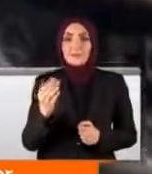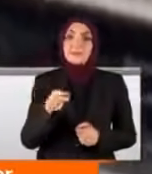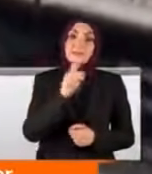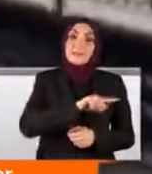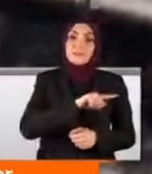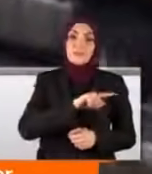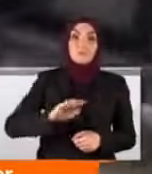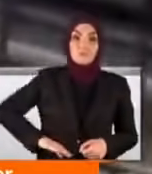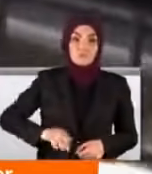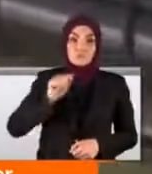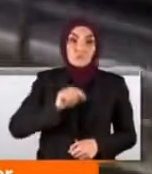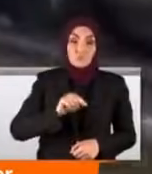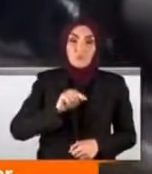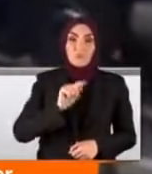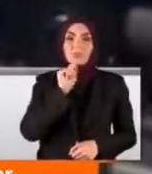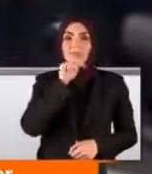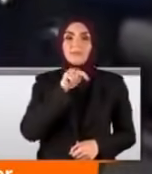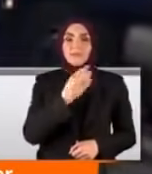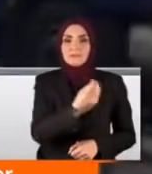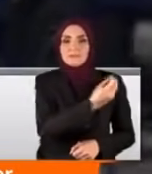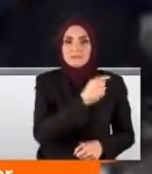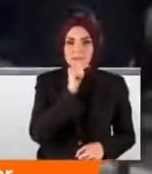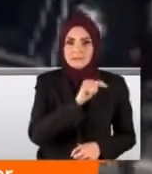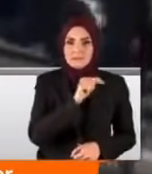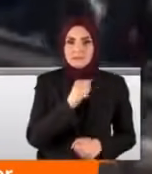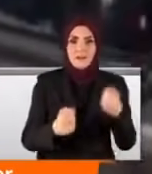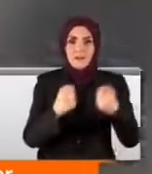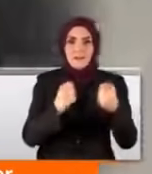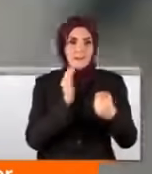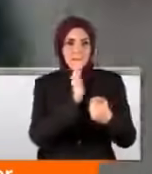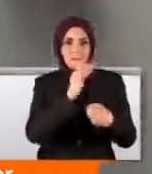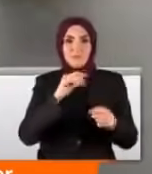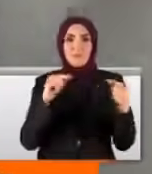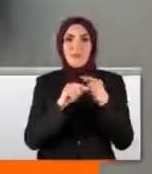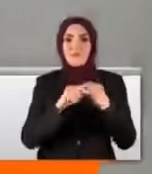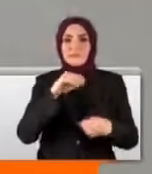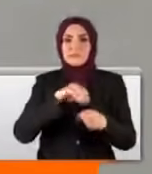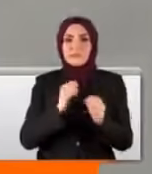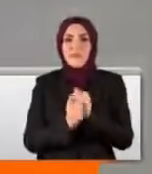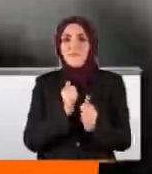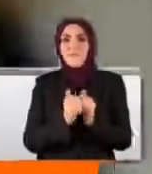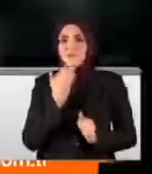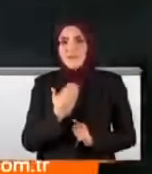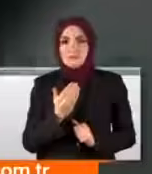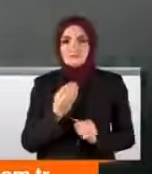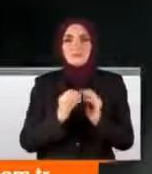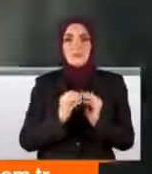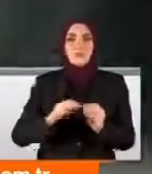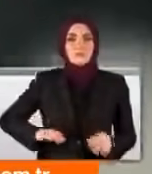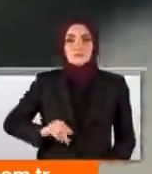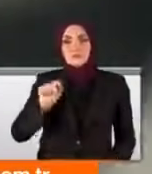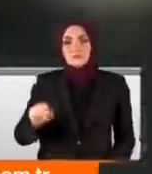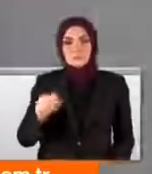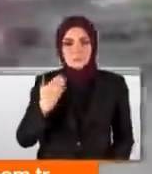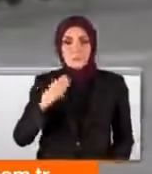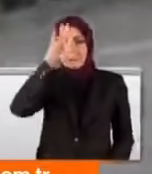vardı. Taraflar trafikte kavgaya tutuştu. Olan yine çocuklar oldu. Ya kayınbiraderlerim, boşanıyoruz diye bunu yapıyorlar ya.